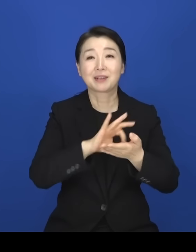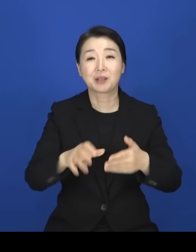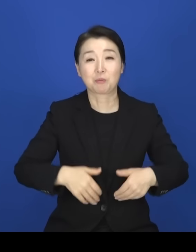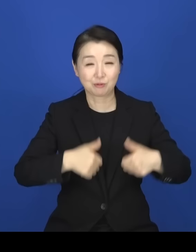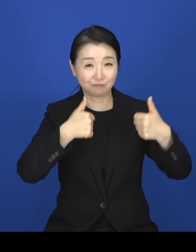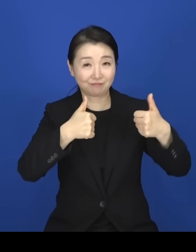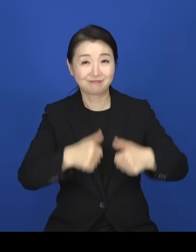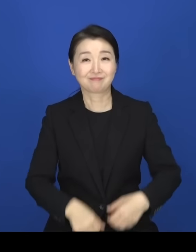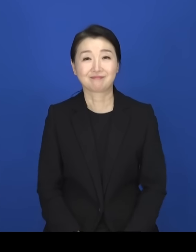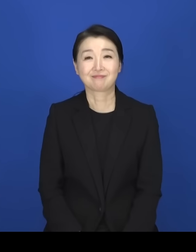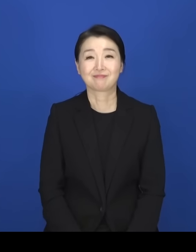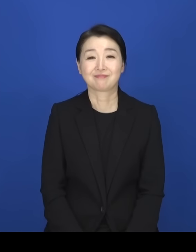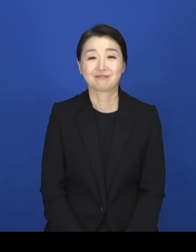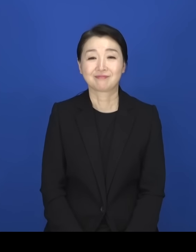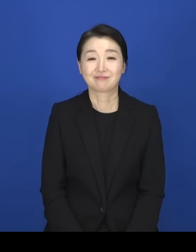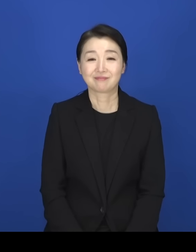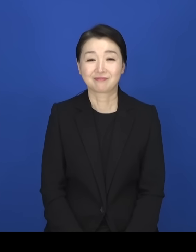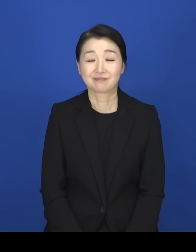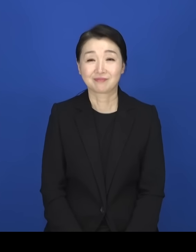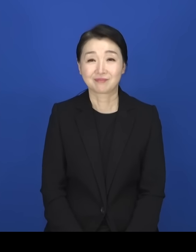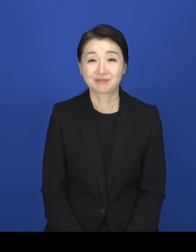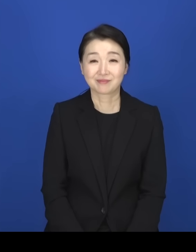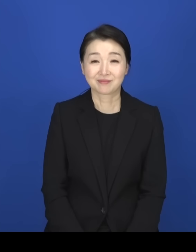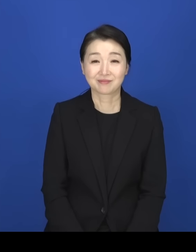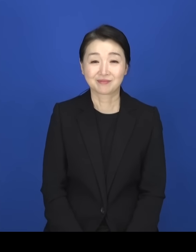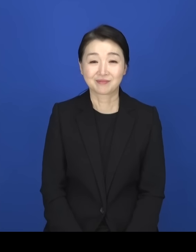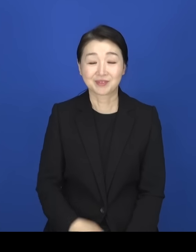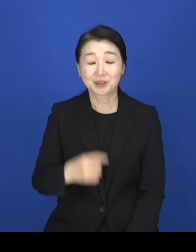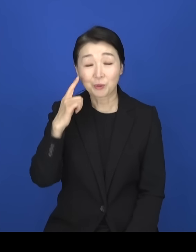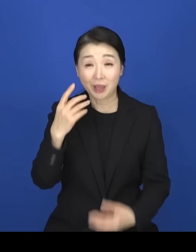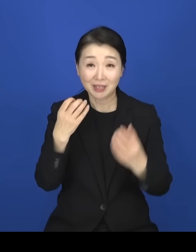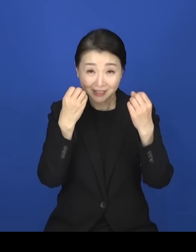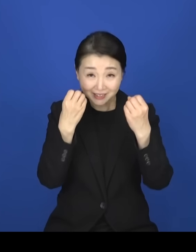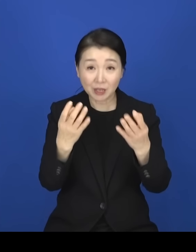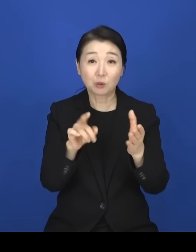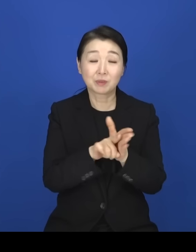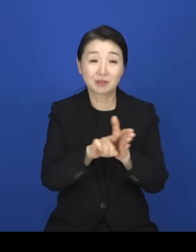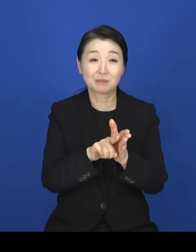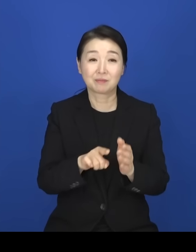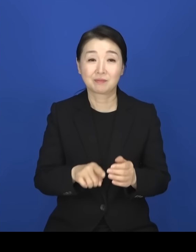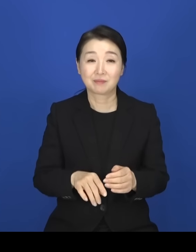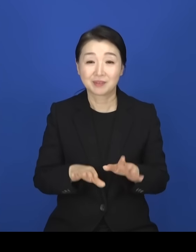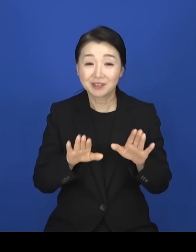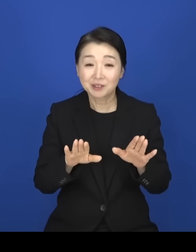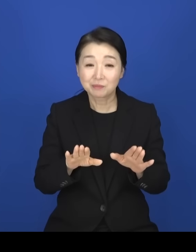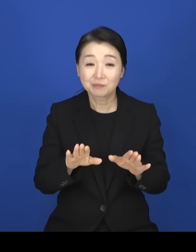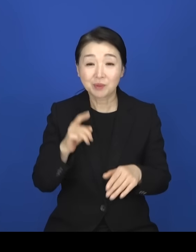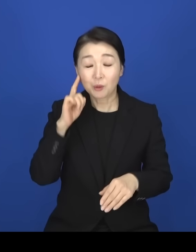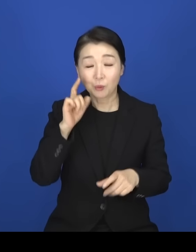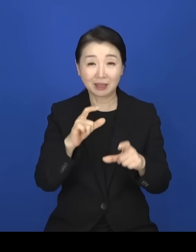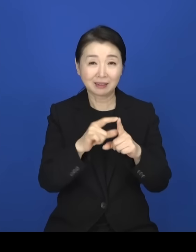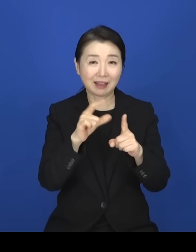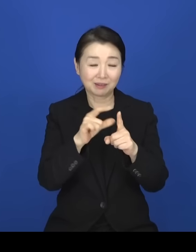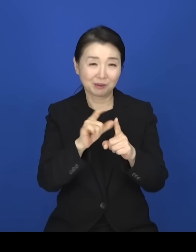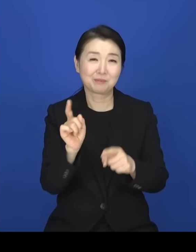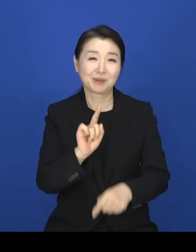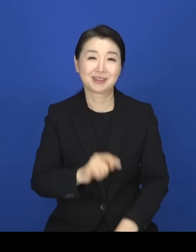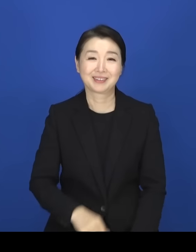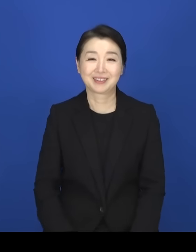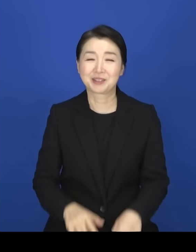짱이에요. 근데 이게 원래 그 세핑 네. 그렇죠. 네. 아니 심사숙고한데 단어 선택이 시장은